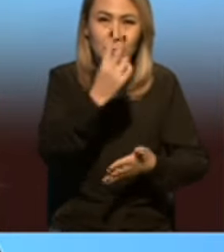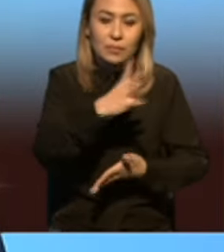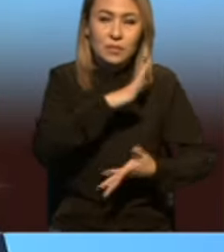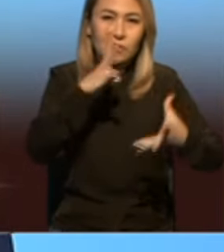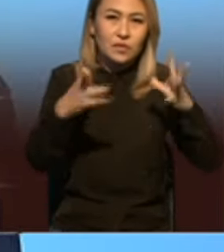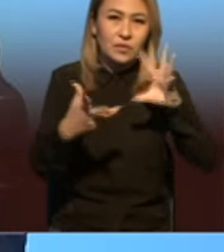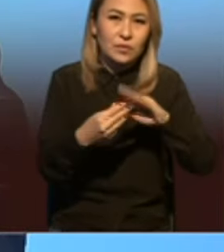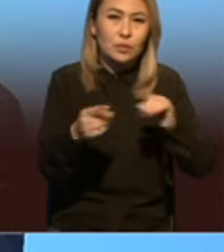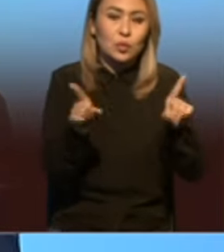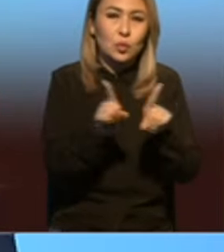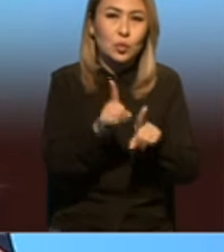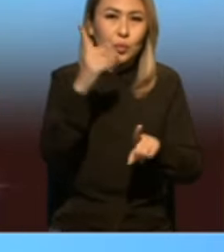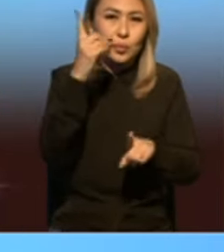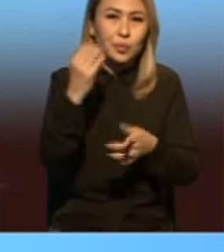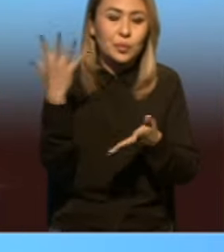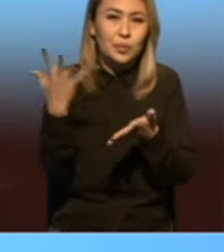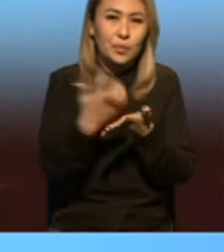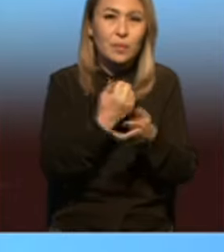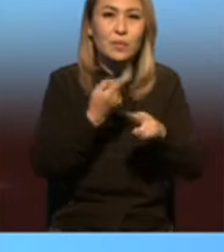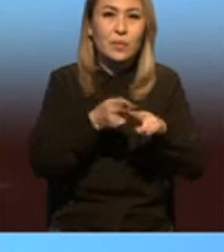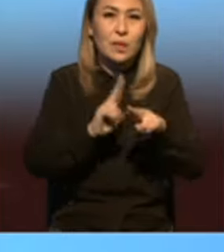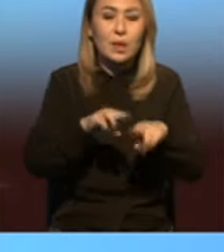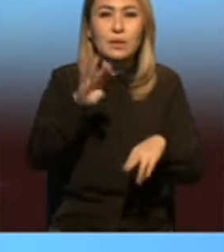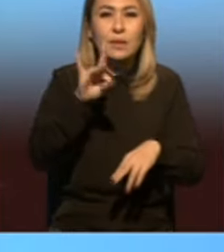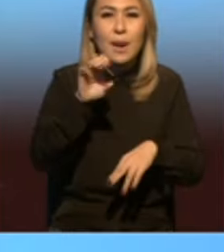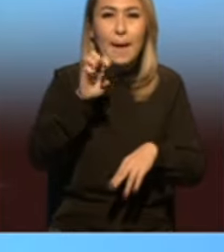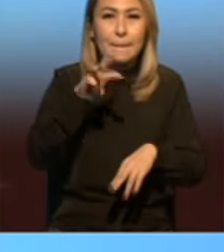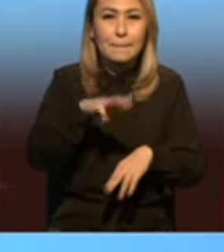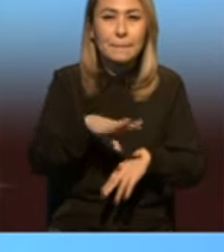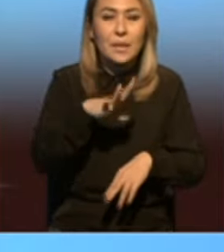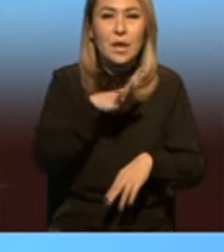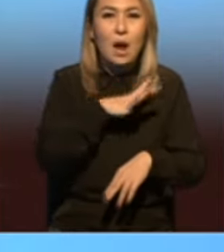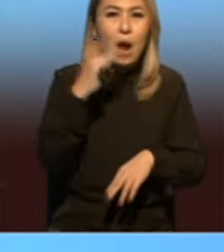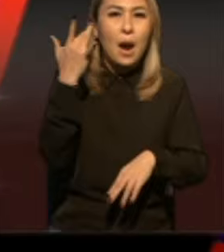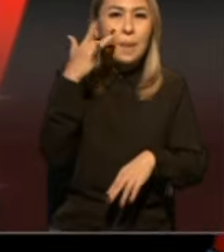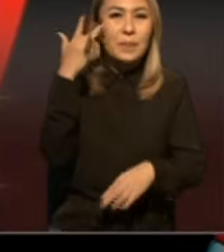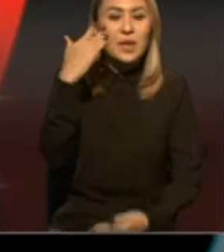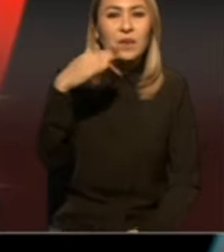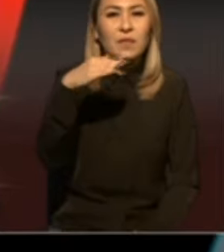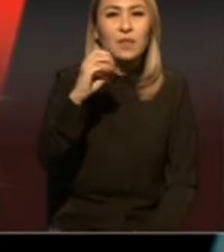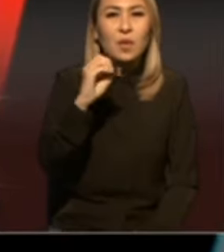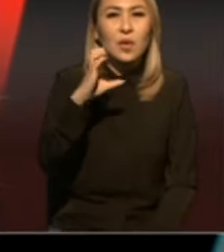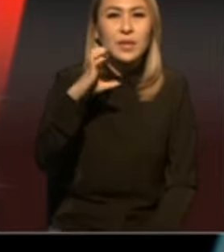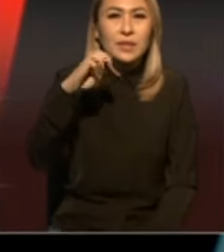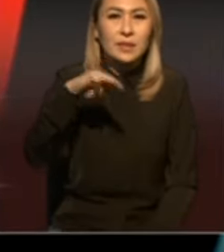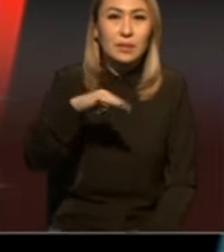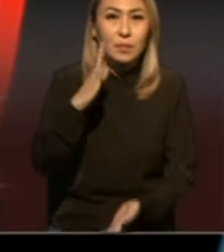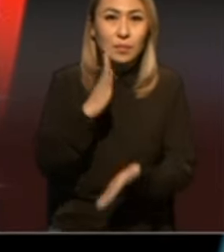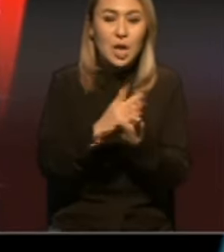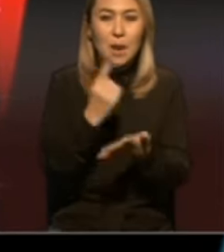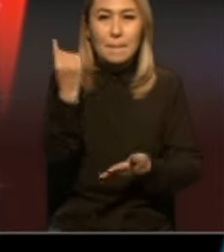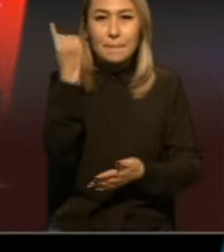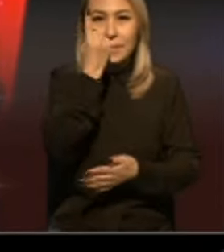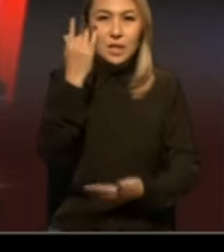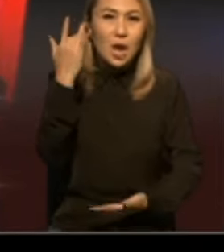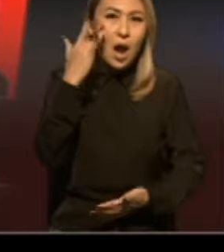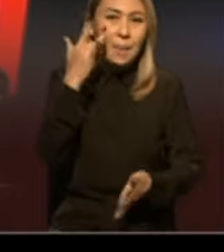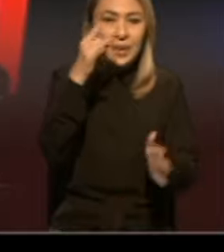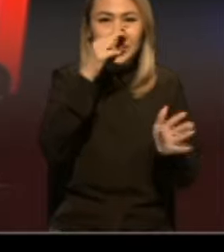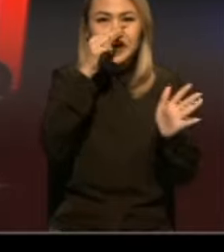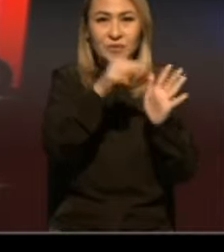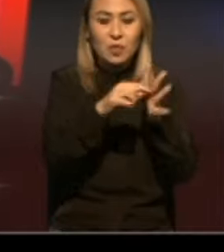нәтижесінде тағы да бір күн осында жеңіске жетті. Енді Трамптың America First деген саясаты бар. Яғни біріншіден жалпы Американың ішкі